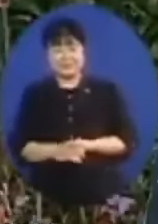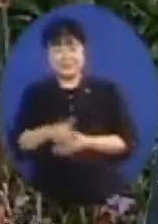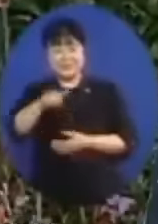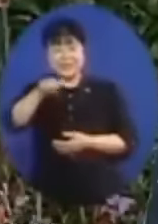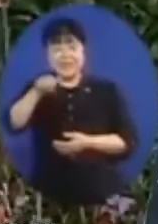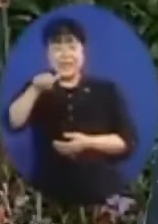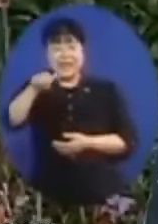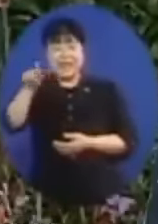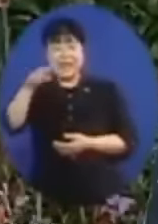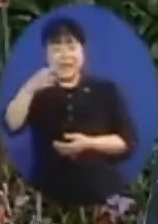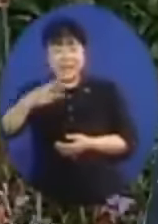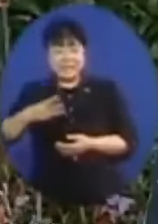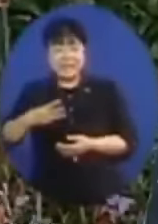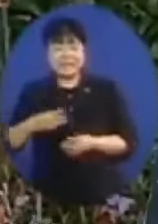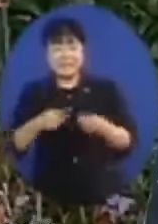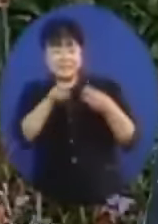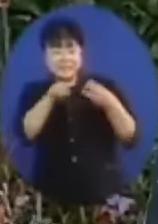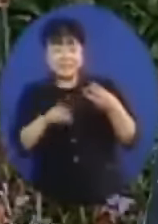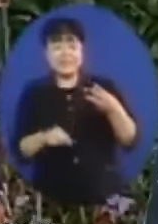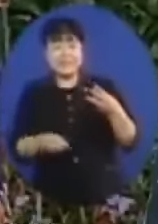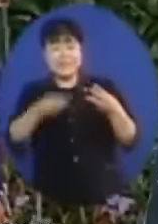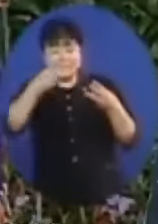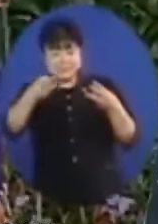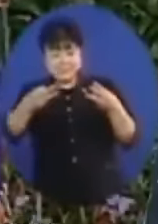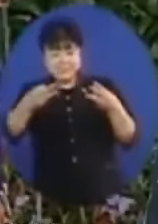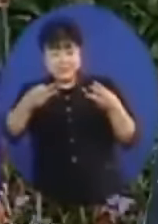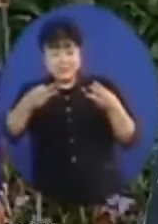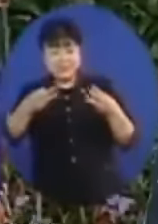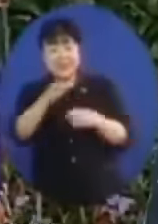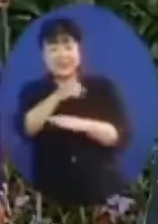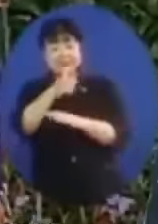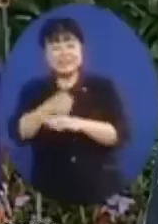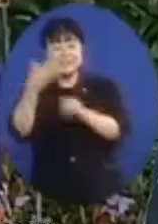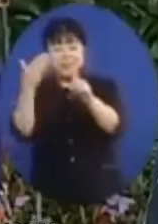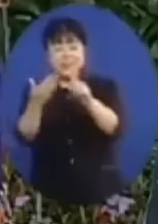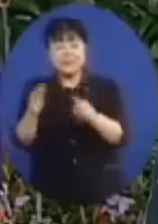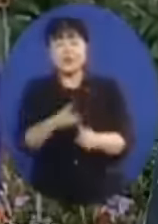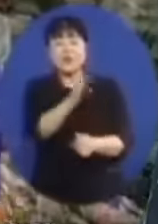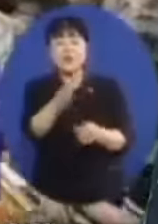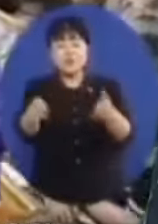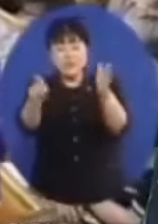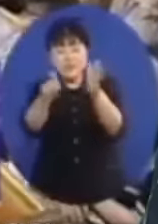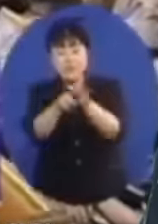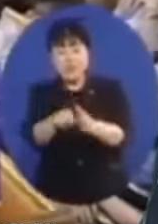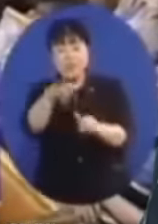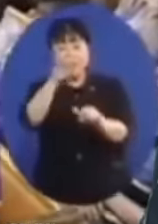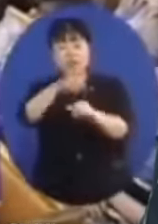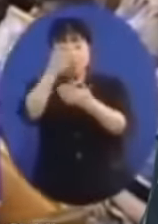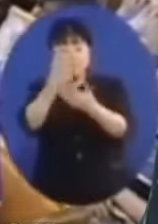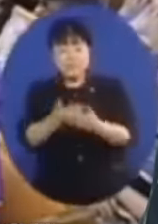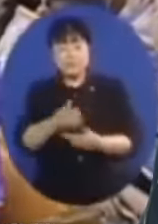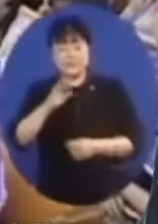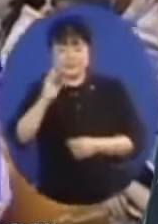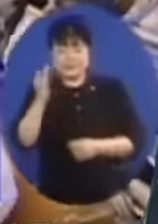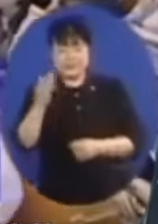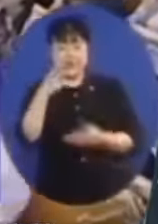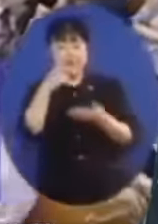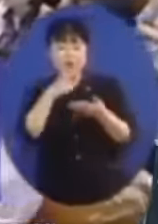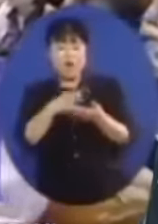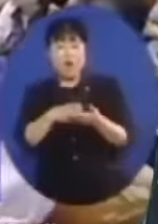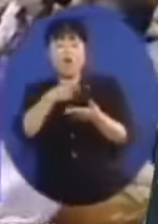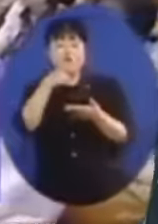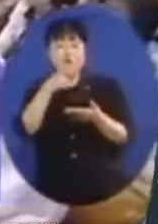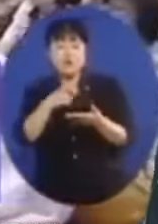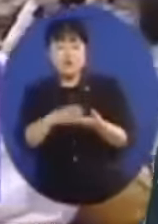갈라디아서 3장 13절로 14절 우리 다 같이 한번 소리내 읽어보십시다. 그리스도께서 우리를 위하여 저주를 받은 바